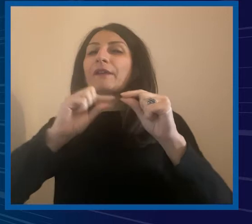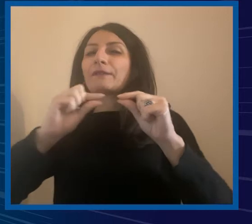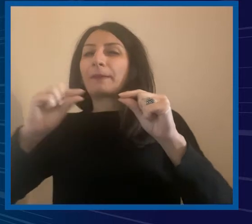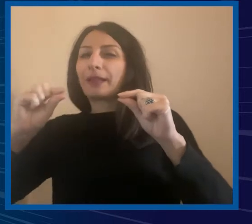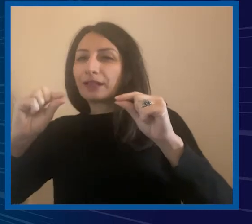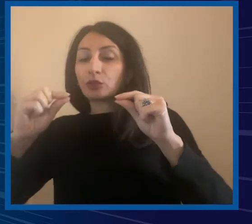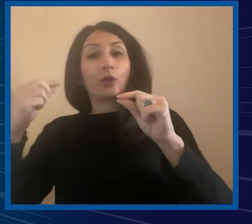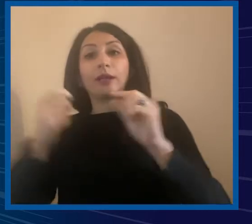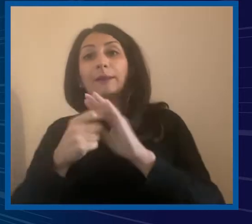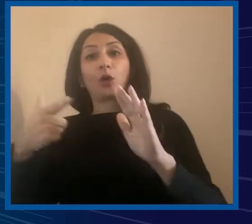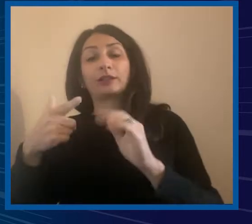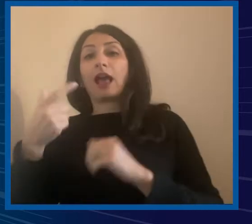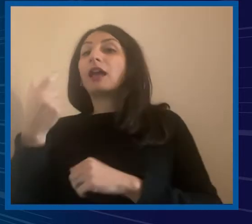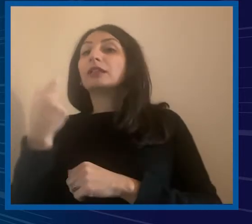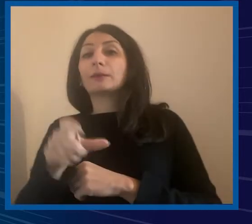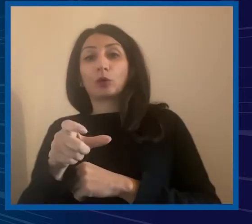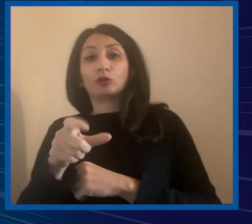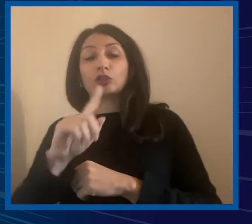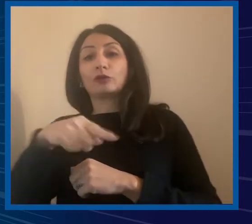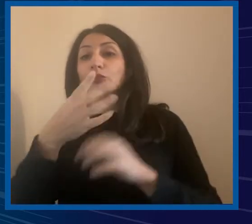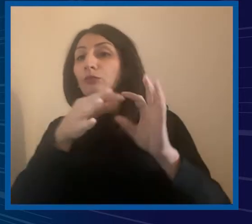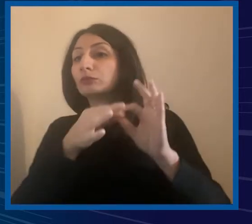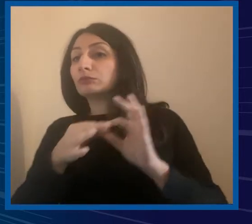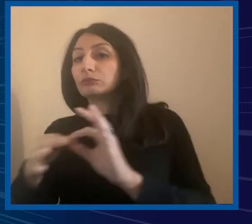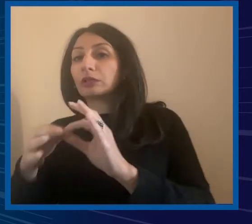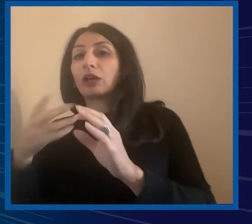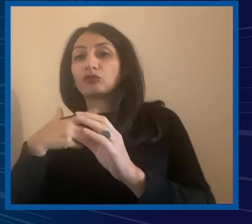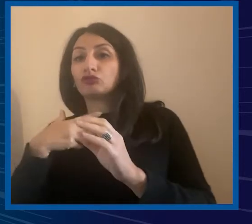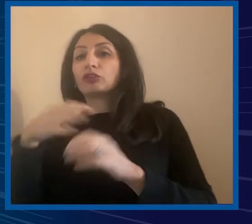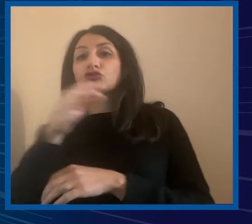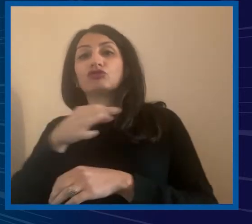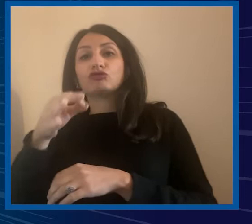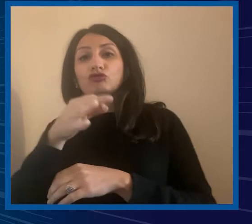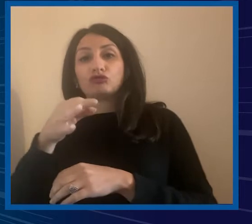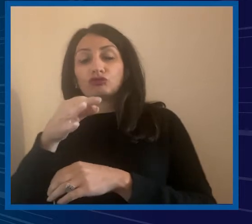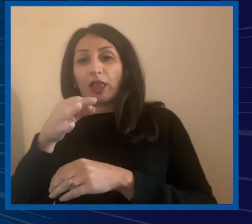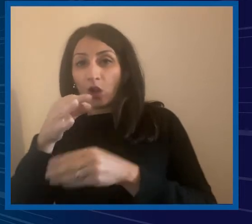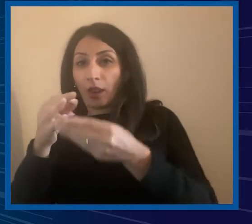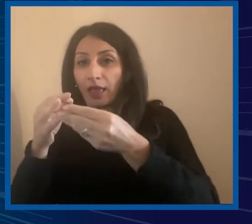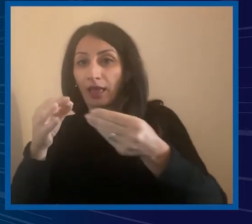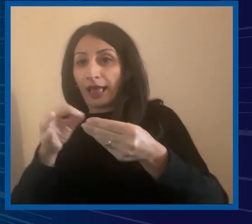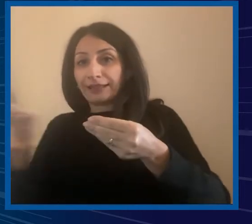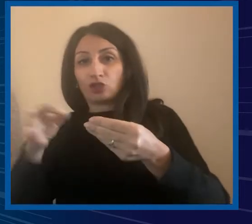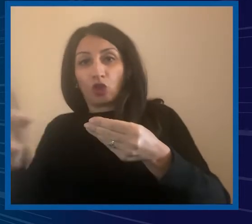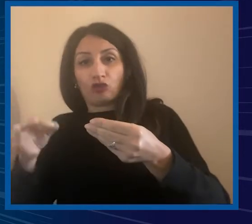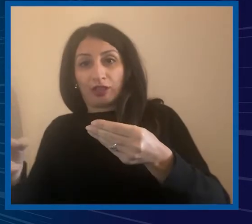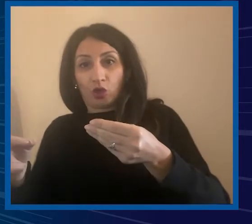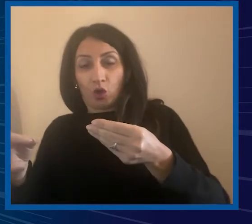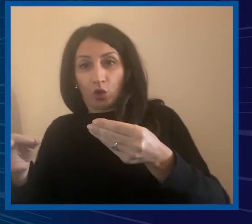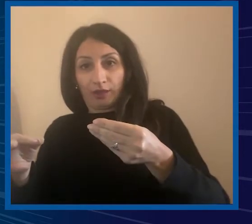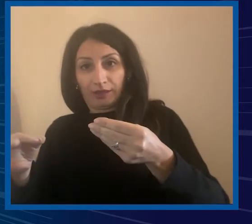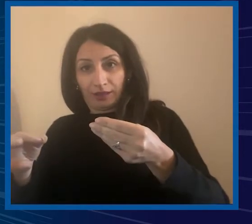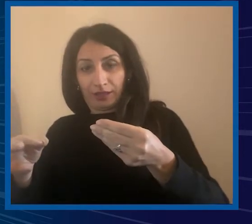frammentazione del tessuto è importante per permettere la successiva dissociazione delle cellule dal campione. Al fine